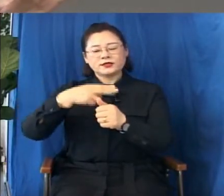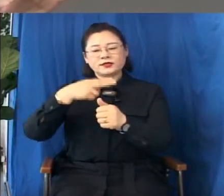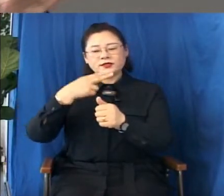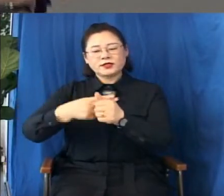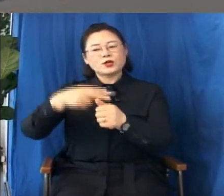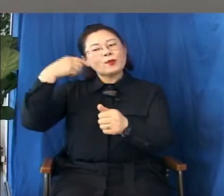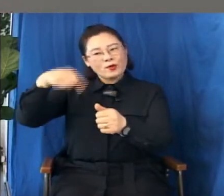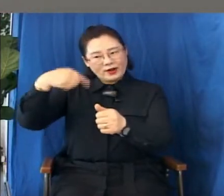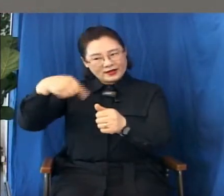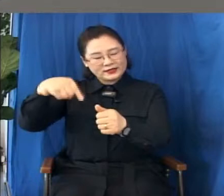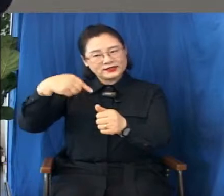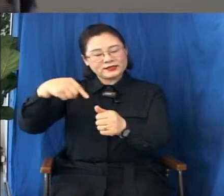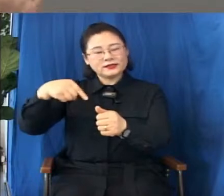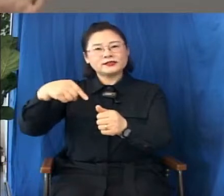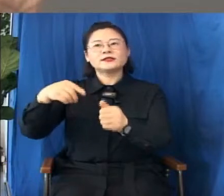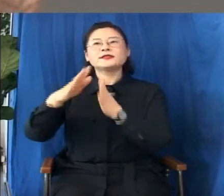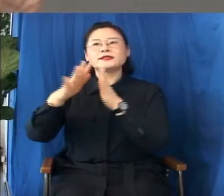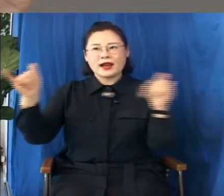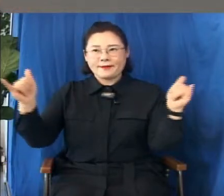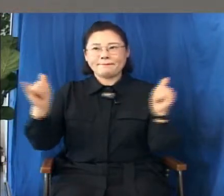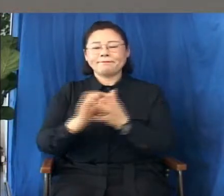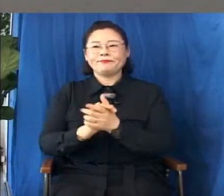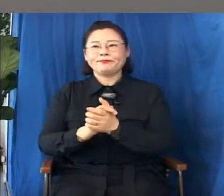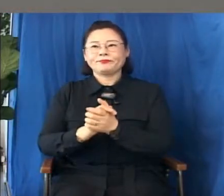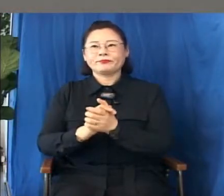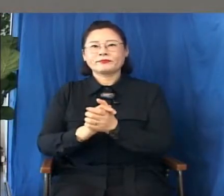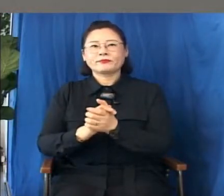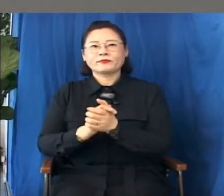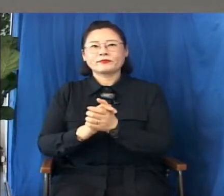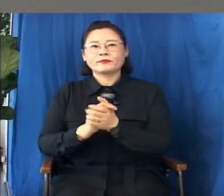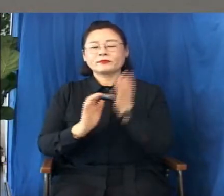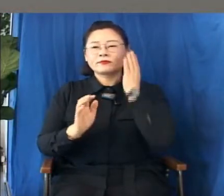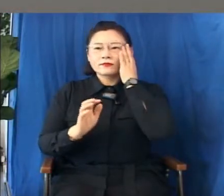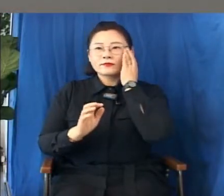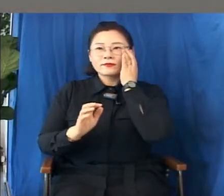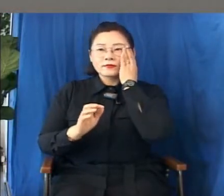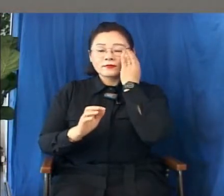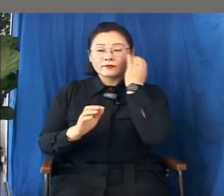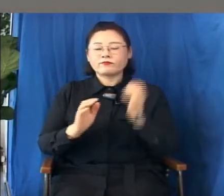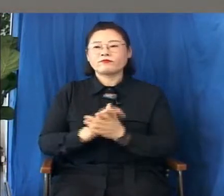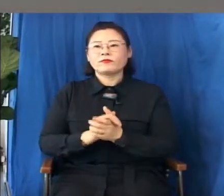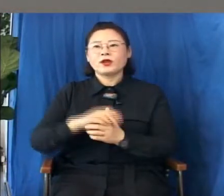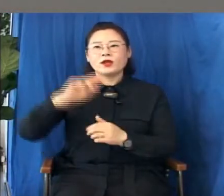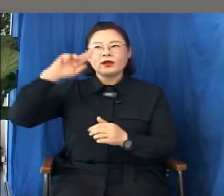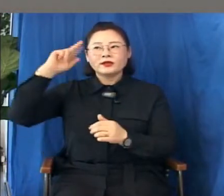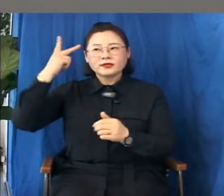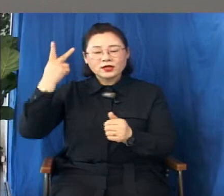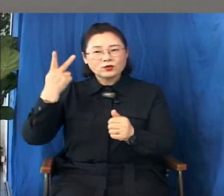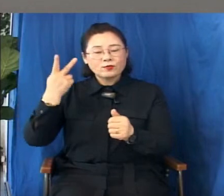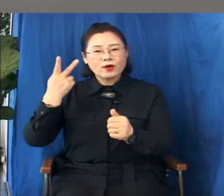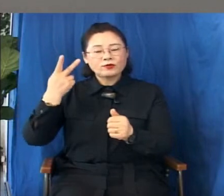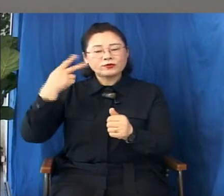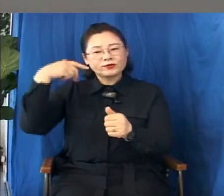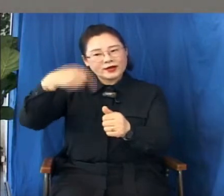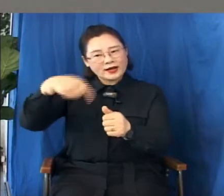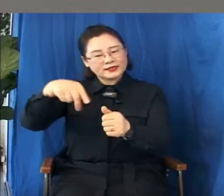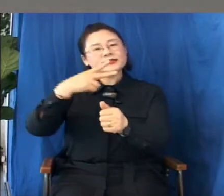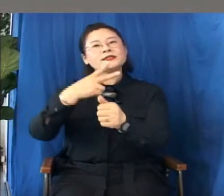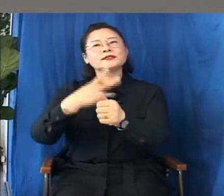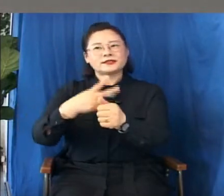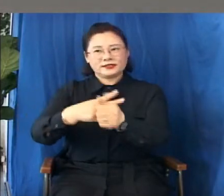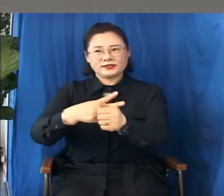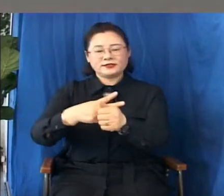있는데 대제사장을 조용히 하게 할 사람이 누가 있겠어요? 그런데 오늘 보니까 이 가말리엘이 그 일을